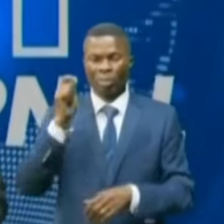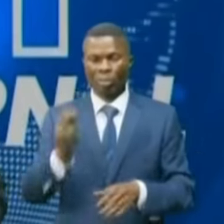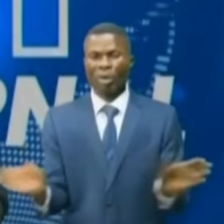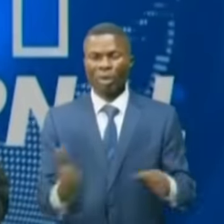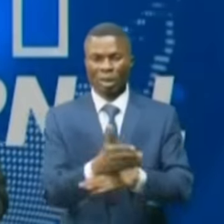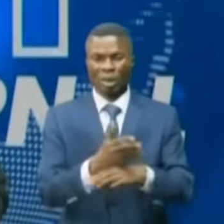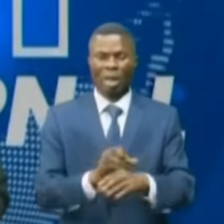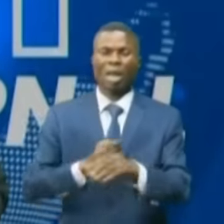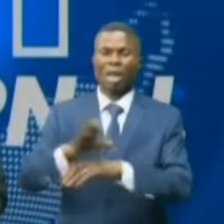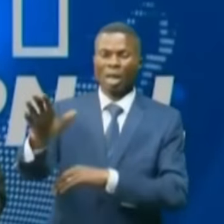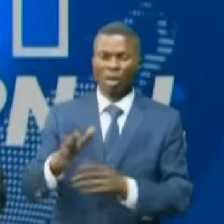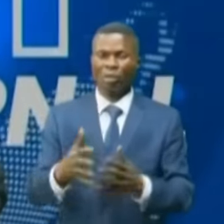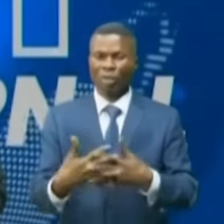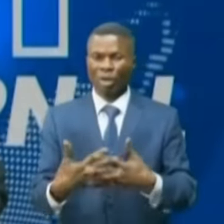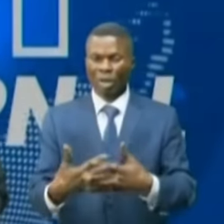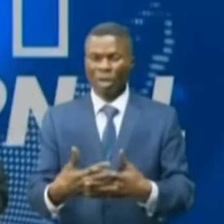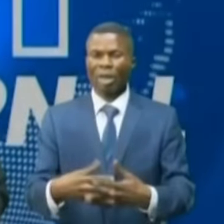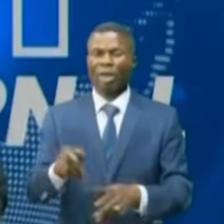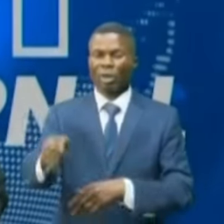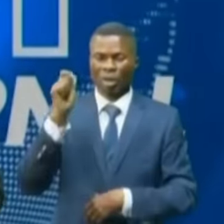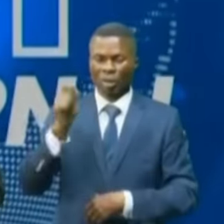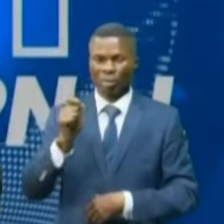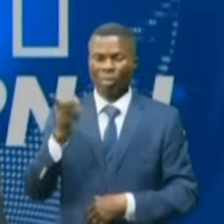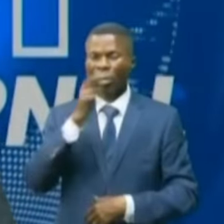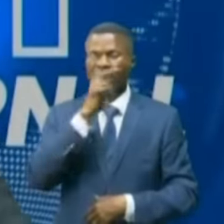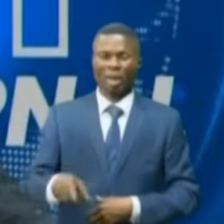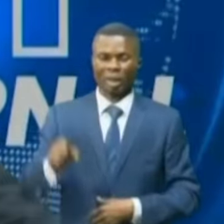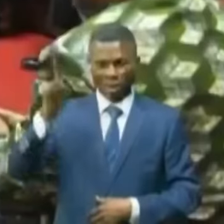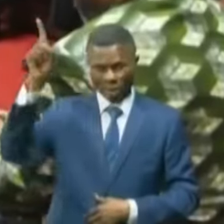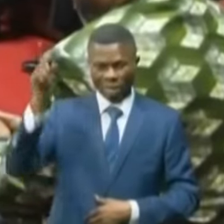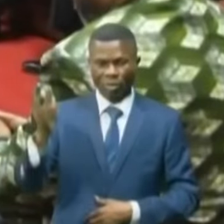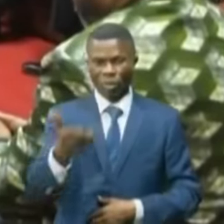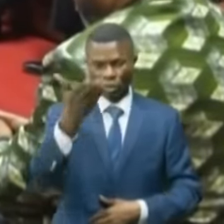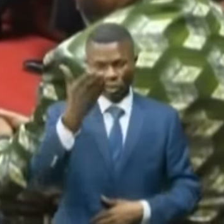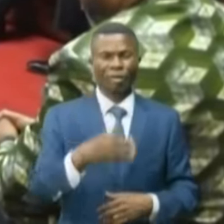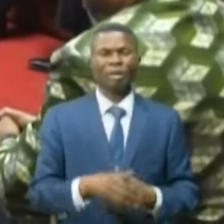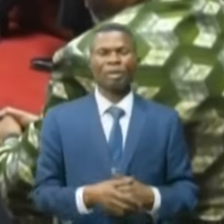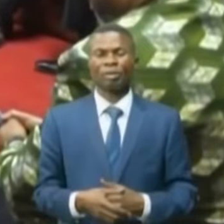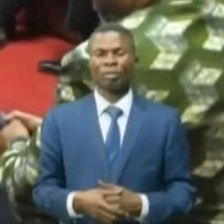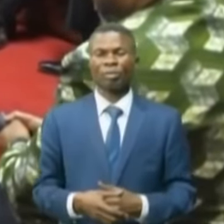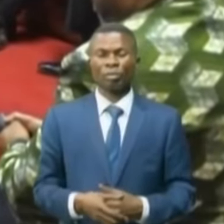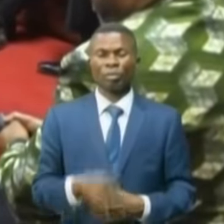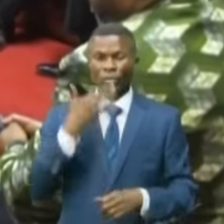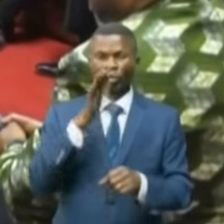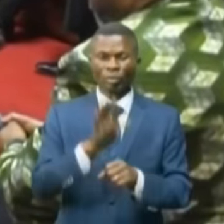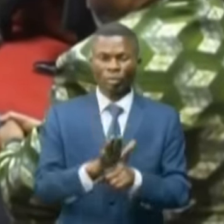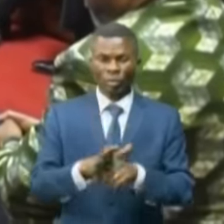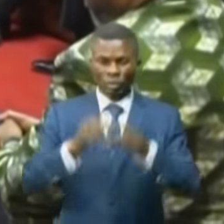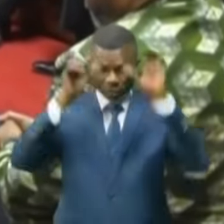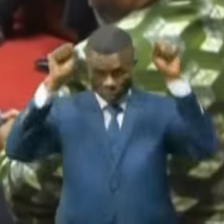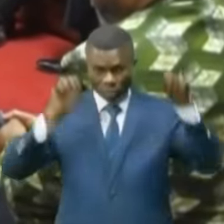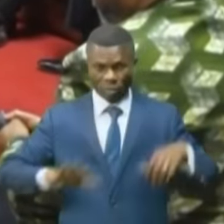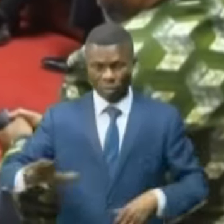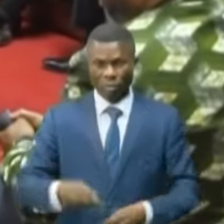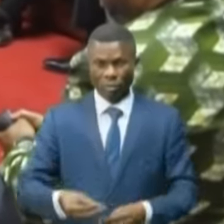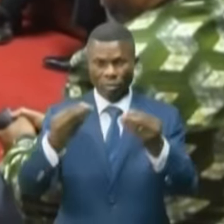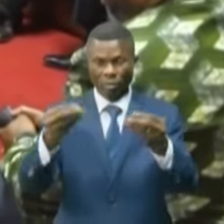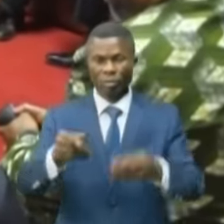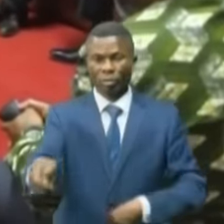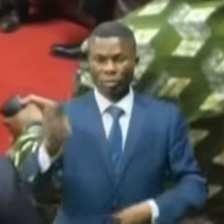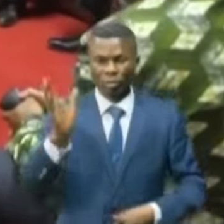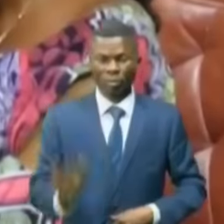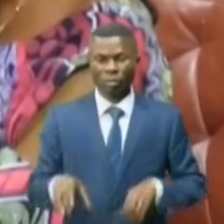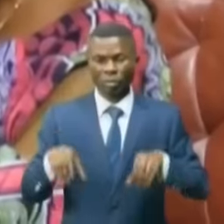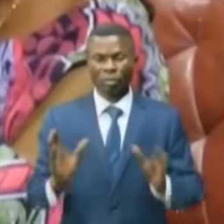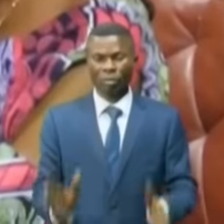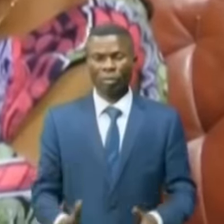convoyer ces équipements des pêcheurs à Kisangani. La promesse du chef de l'État de doter les pêcheurs du Congo